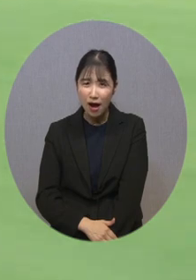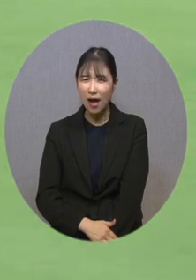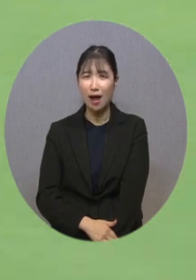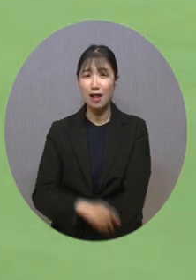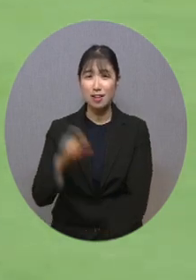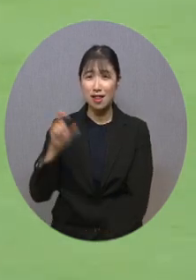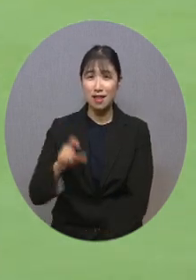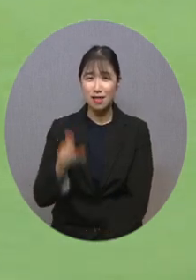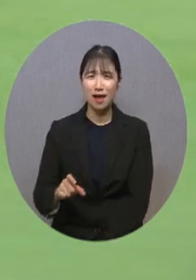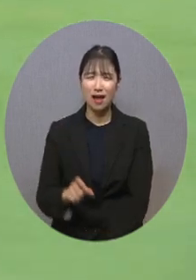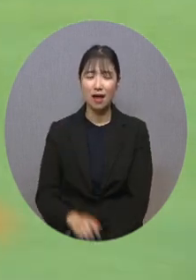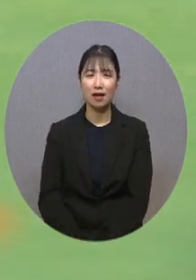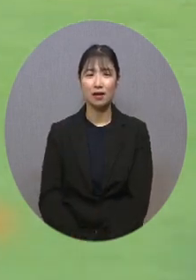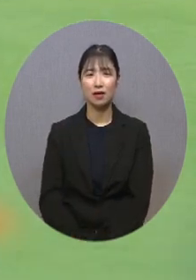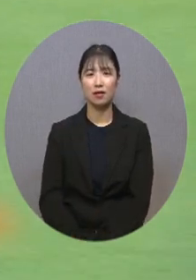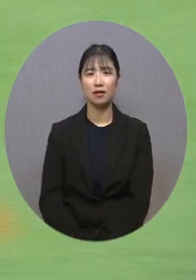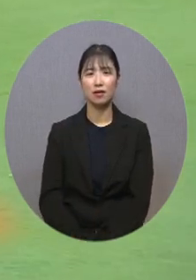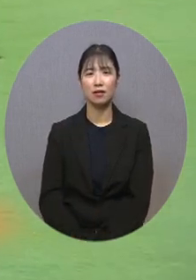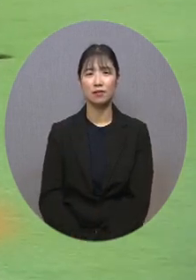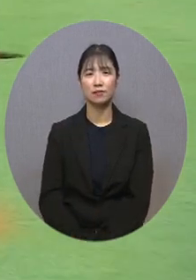오, 쇠다. 쳤는데? 우와!